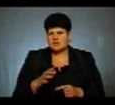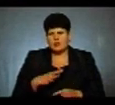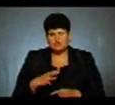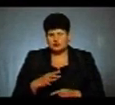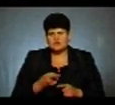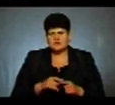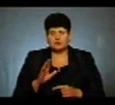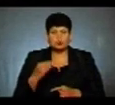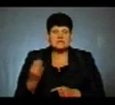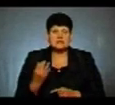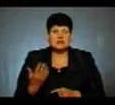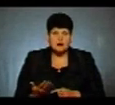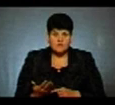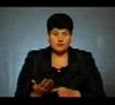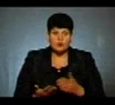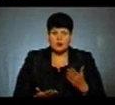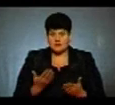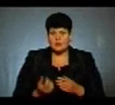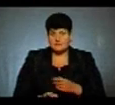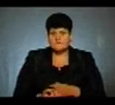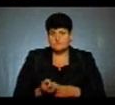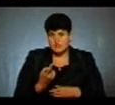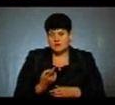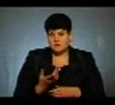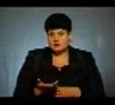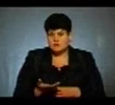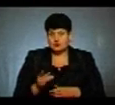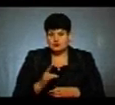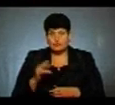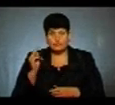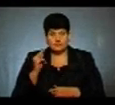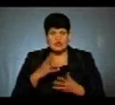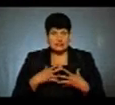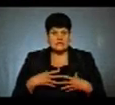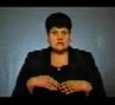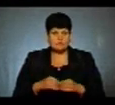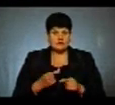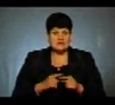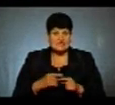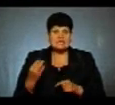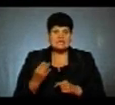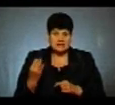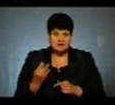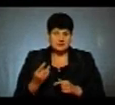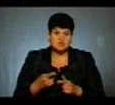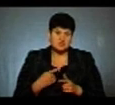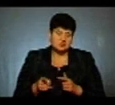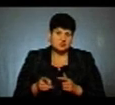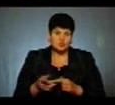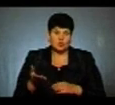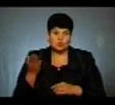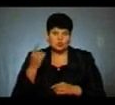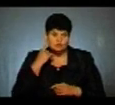буде таким цікавим. Але виявилося, що вивчати сім'ю – це цікавіше, ніж могло здаватися на перший